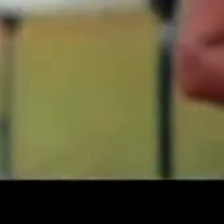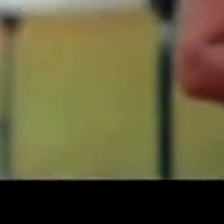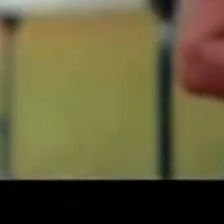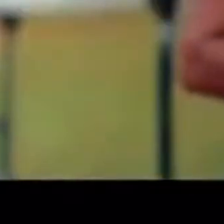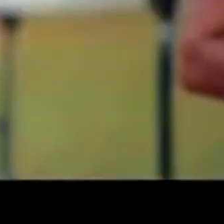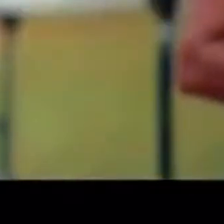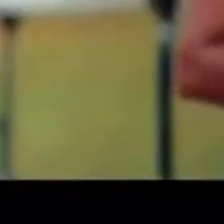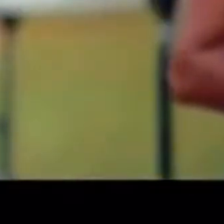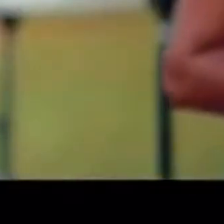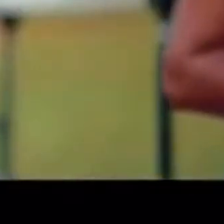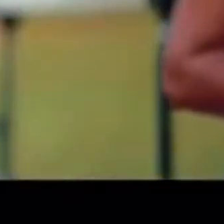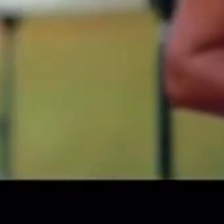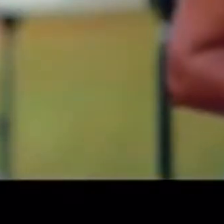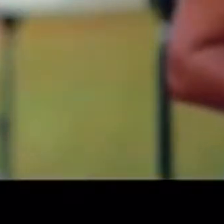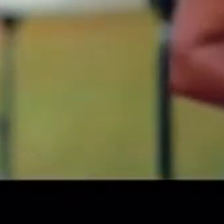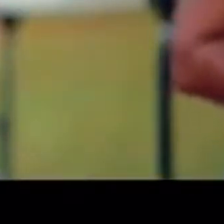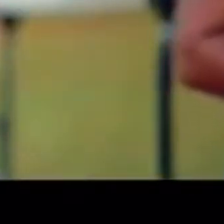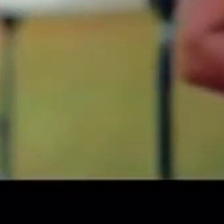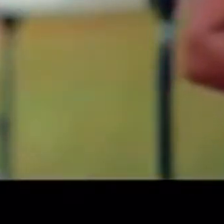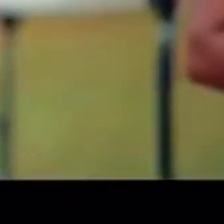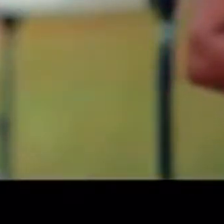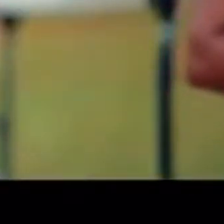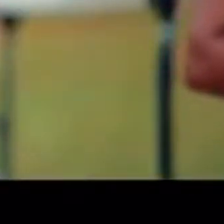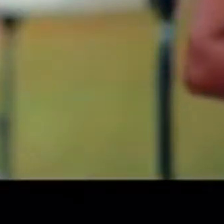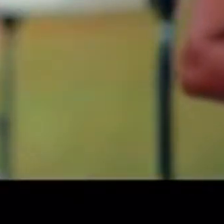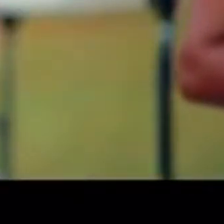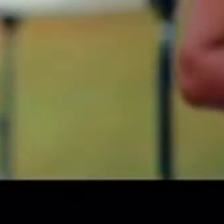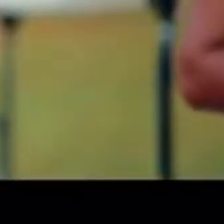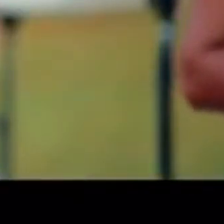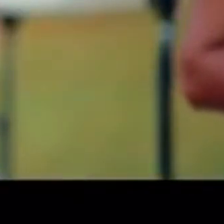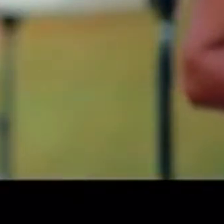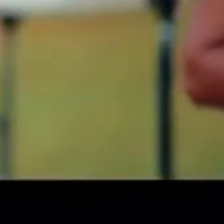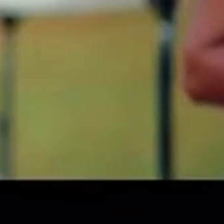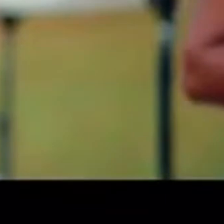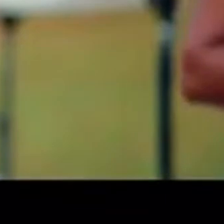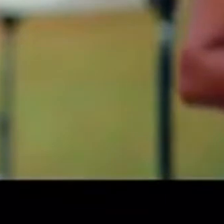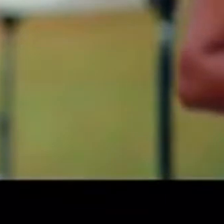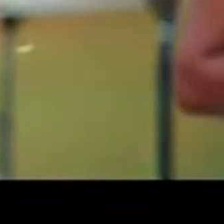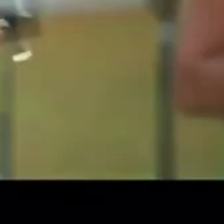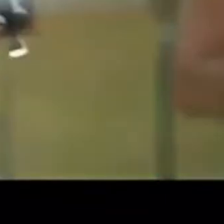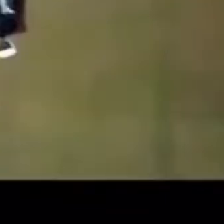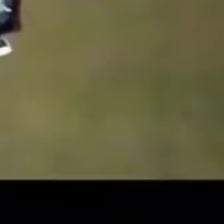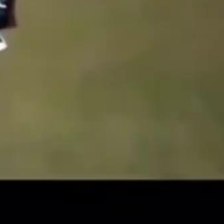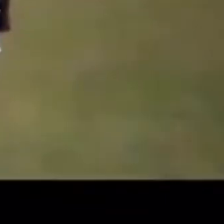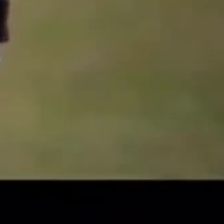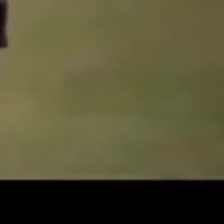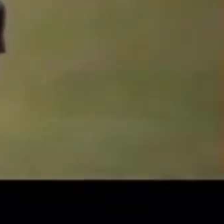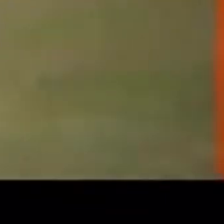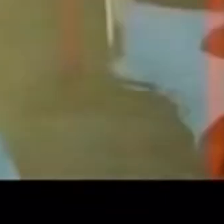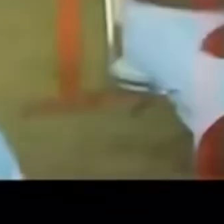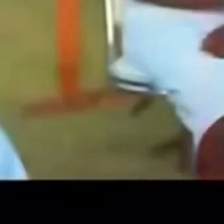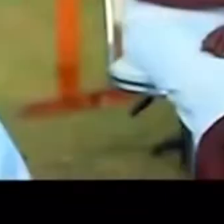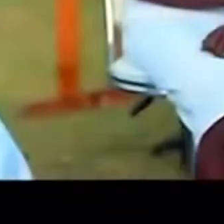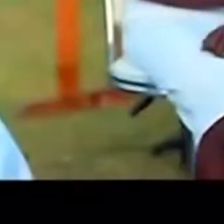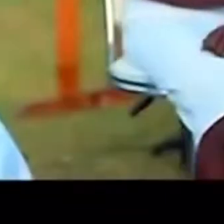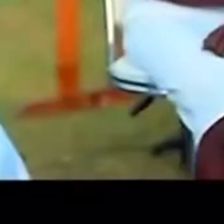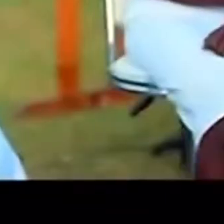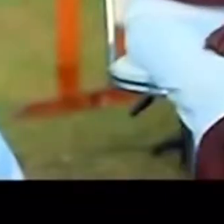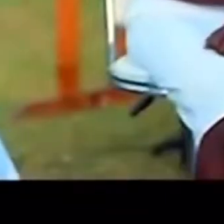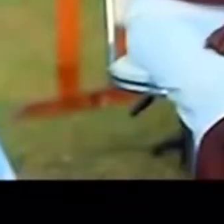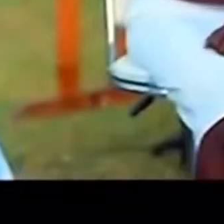Shumfweni pokutembela kwa jitata nekwito kukunduku